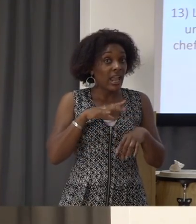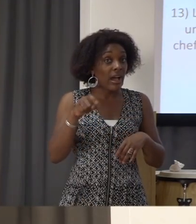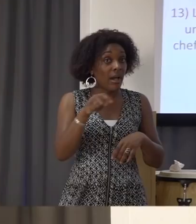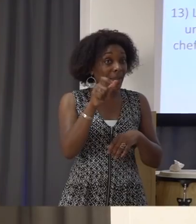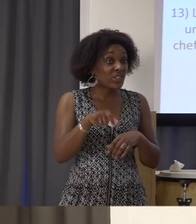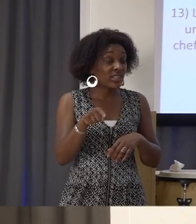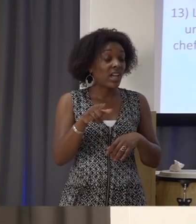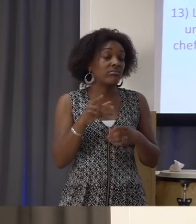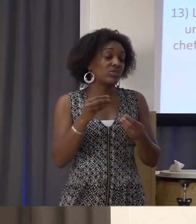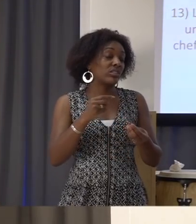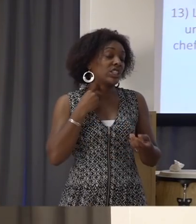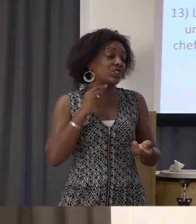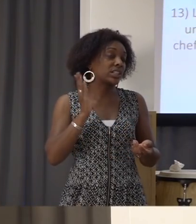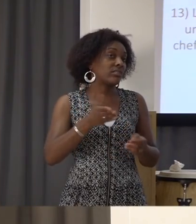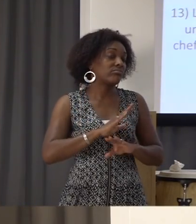c'est échec total.